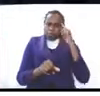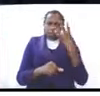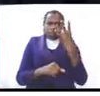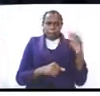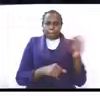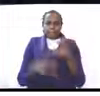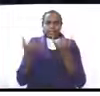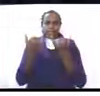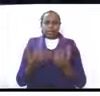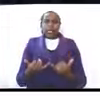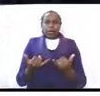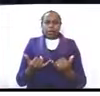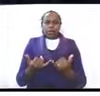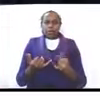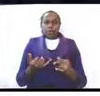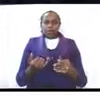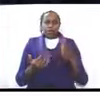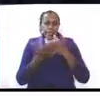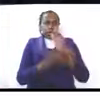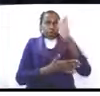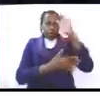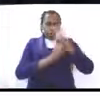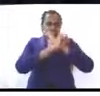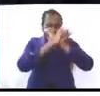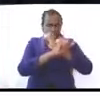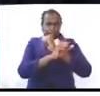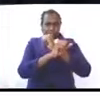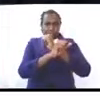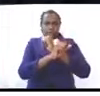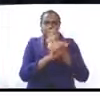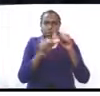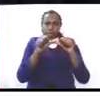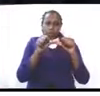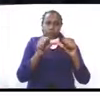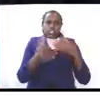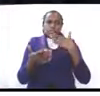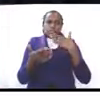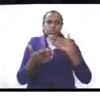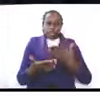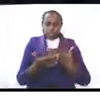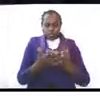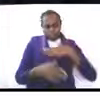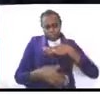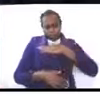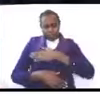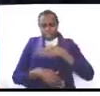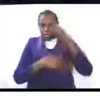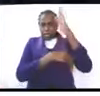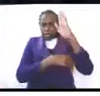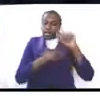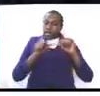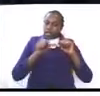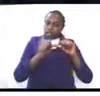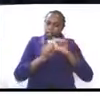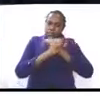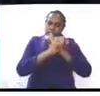minne. Kwa ulinzi wako twaendelea Mungu kukusihi uwalinde